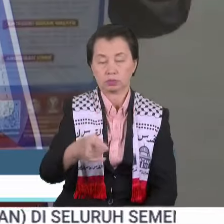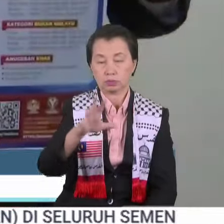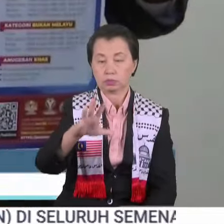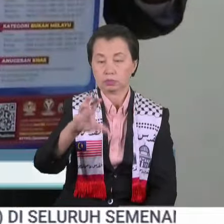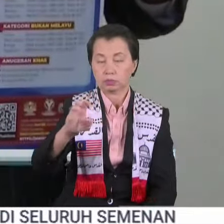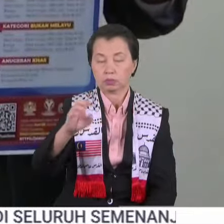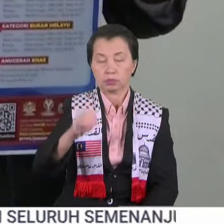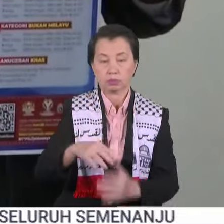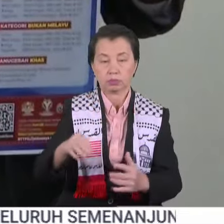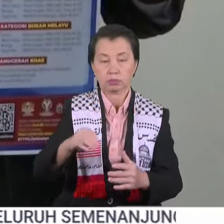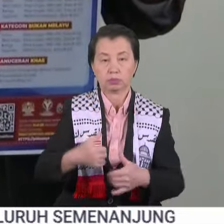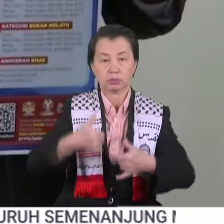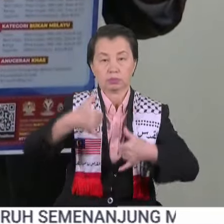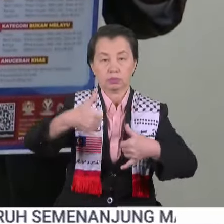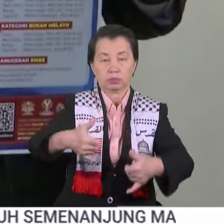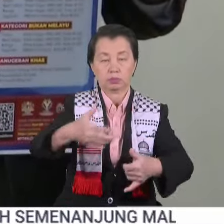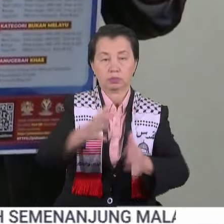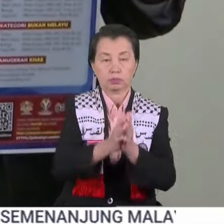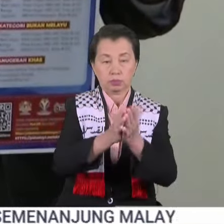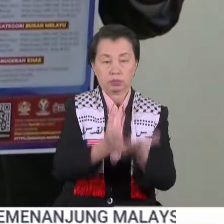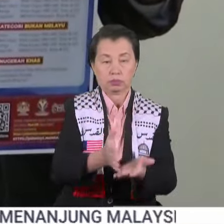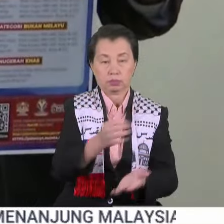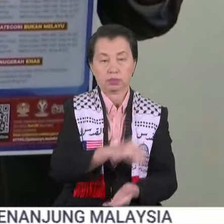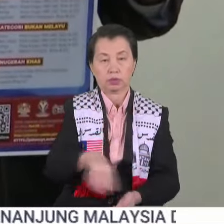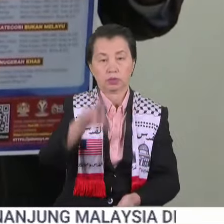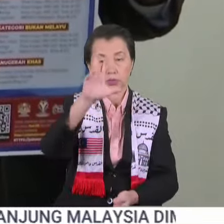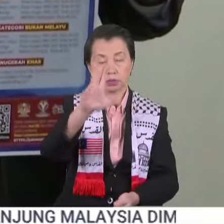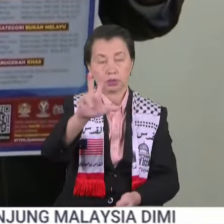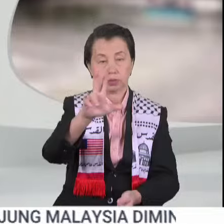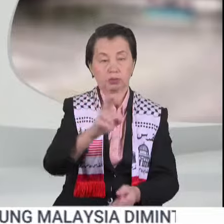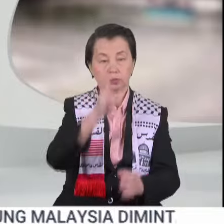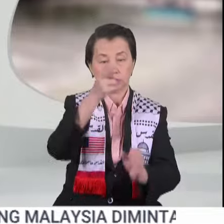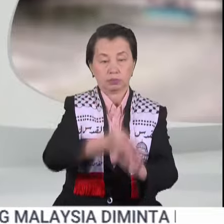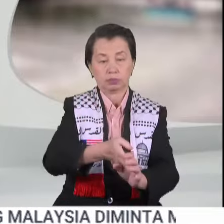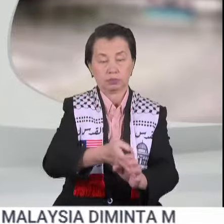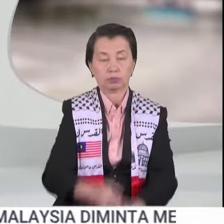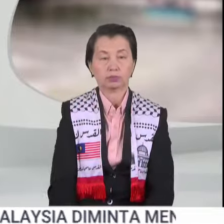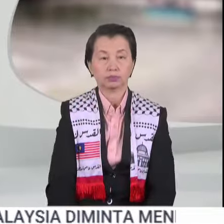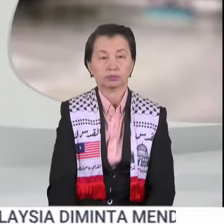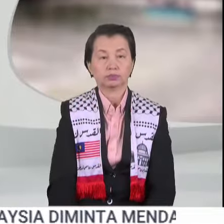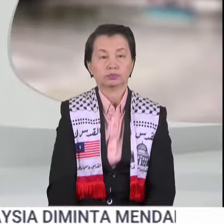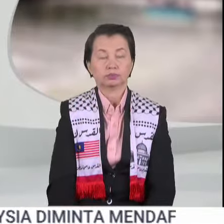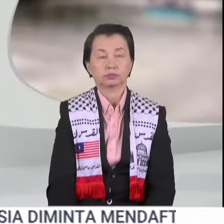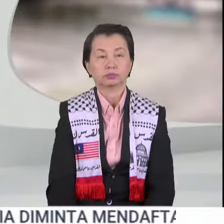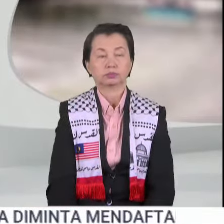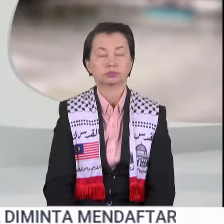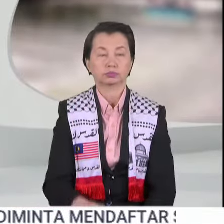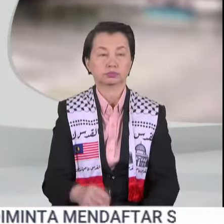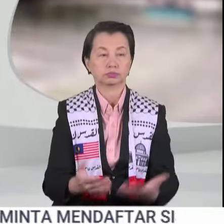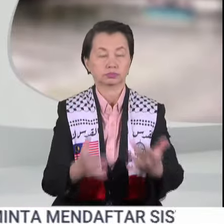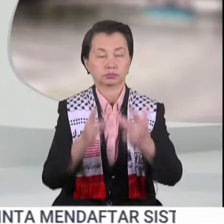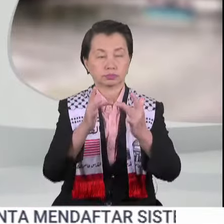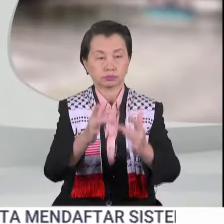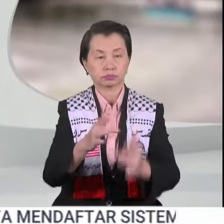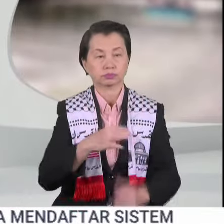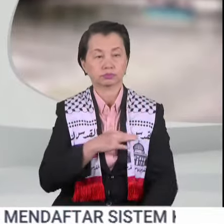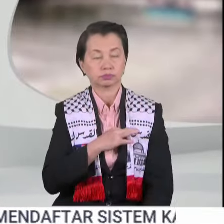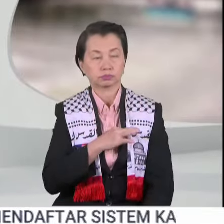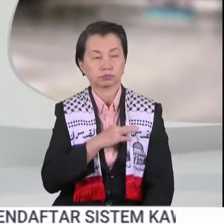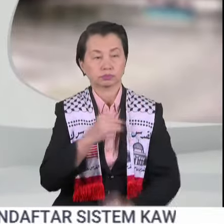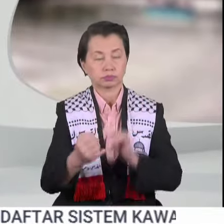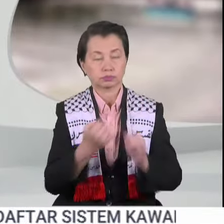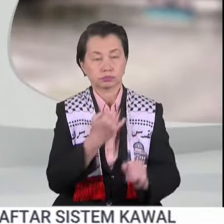RM33,500, piala iringan, buku dan sijil penyertaan. Program Internasional Volunteers Anjuran